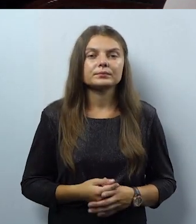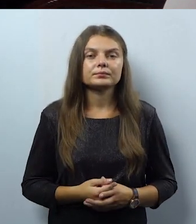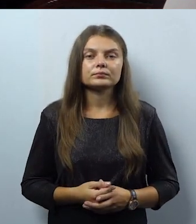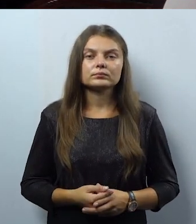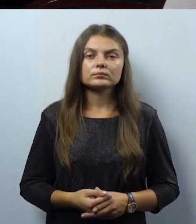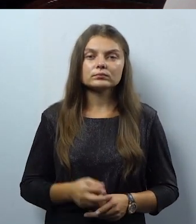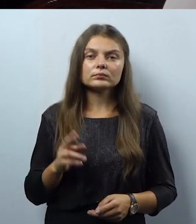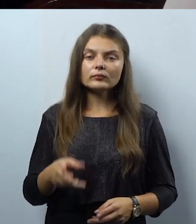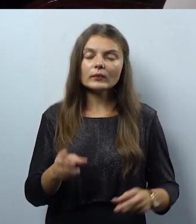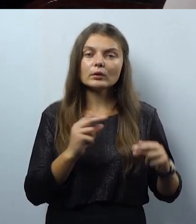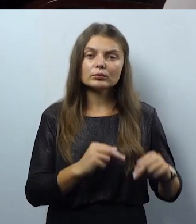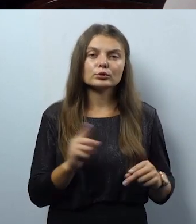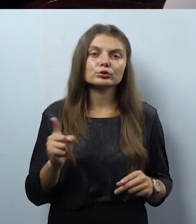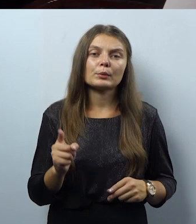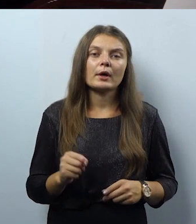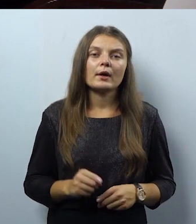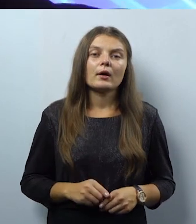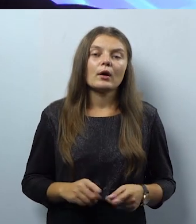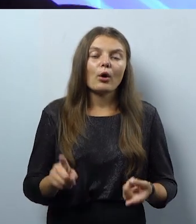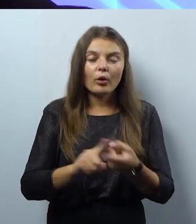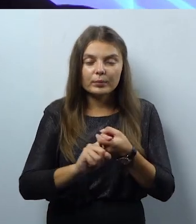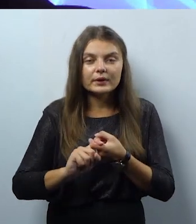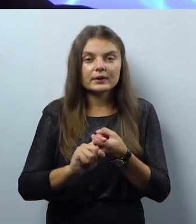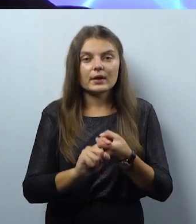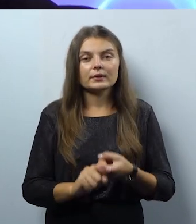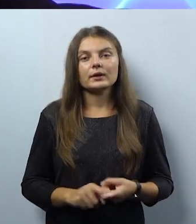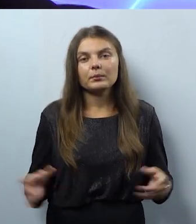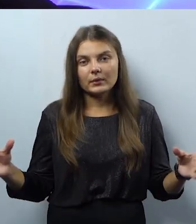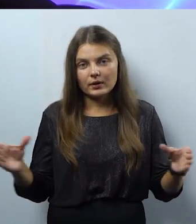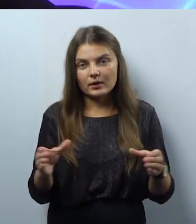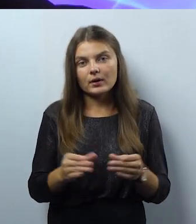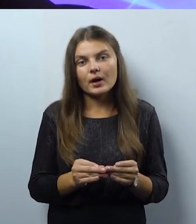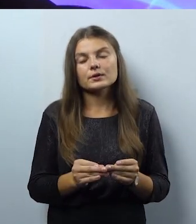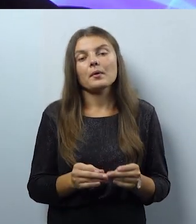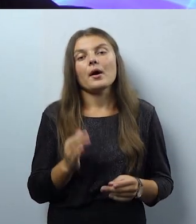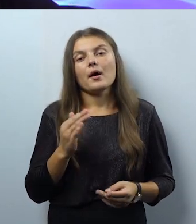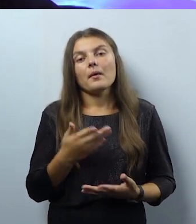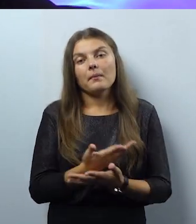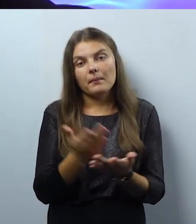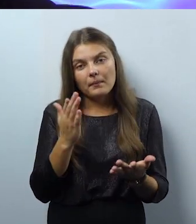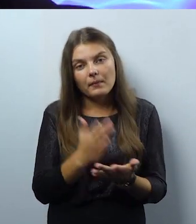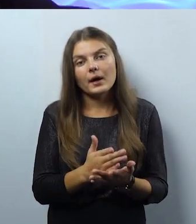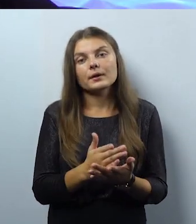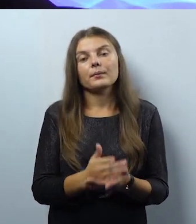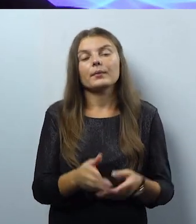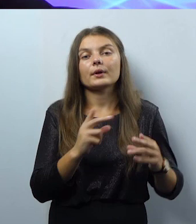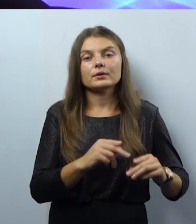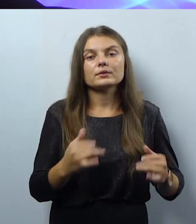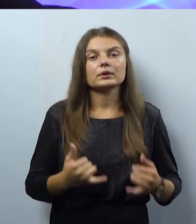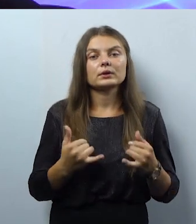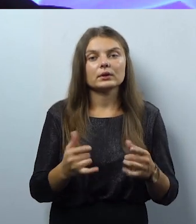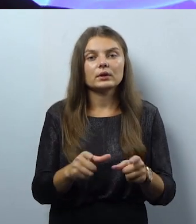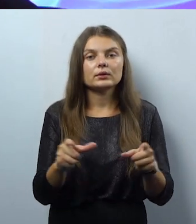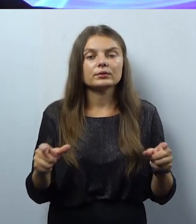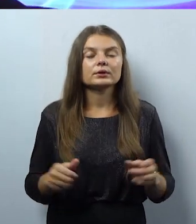а не ти, а ти, а не я. Не може цього бути. Ми маємо працювати на громаду. Завдання керівника – ці речі змонтувати, замотивувати і